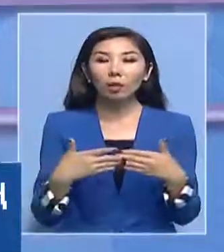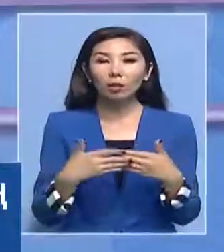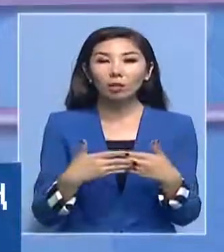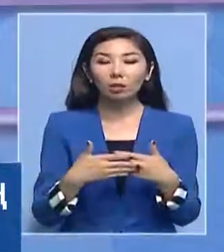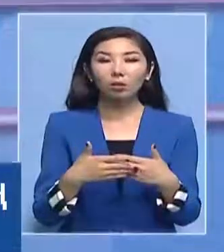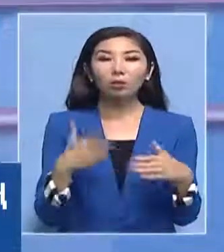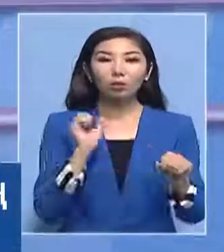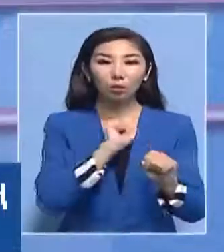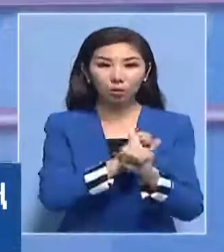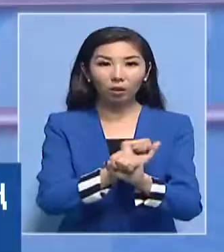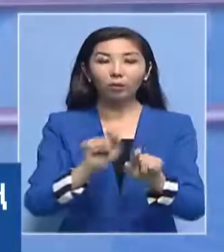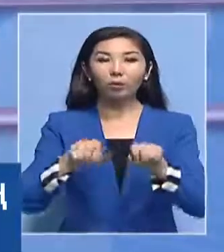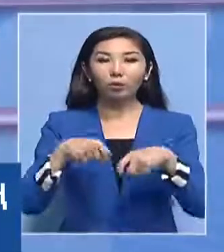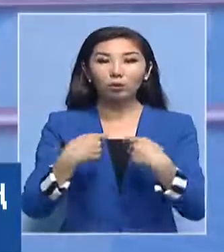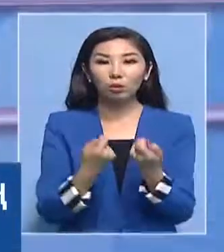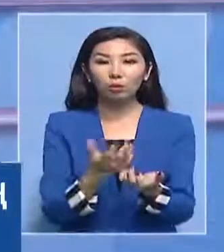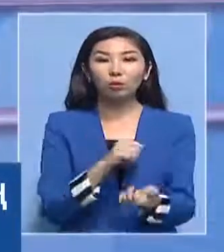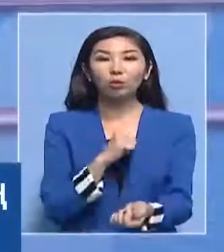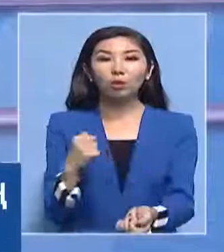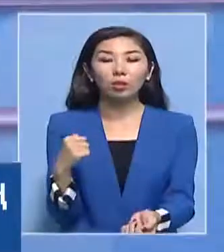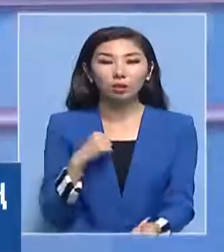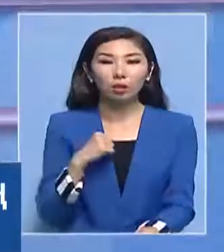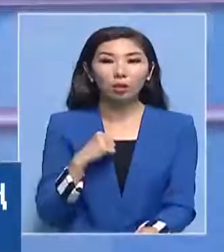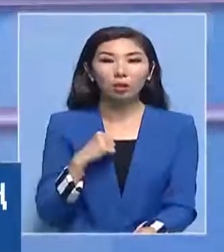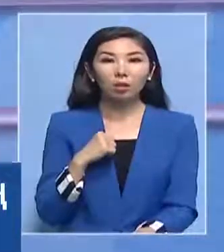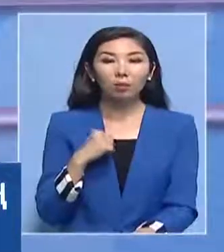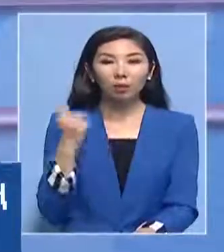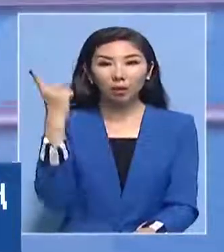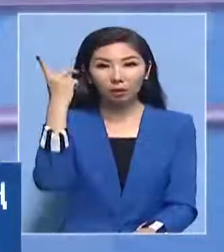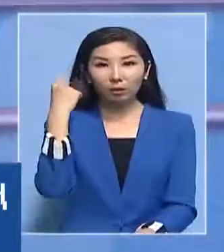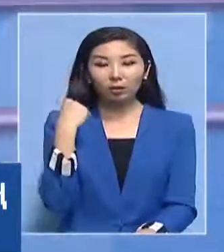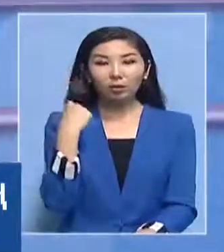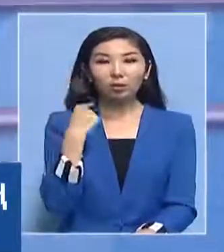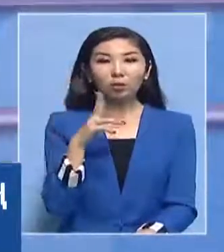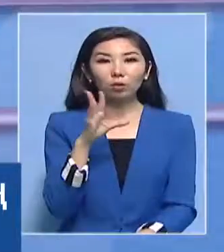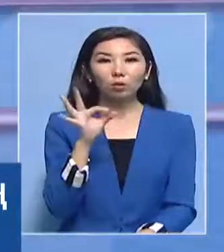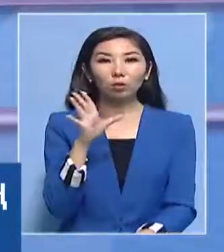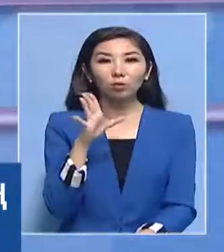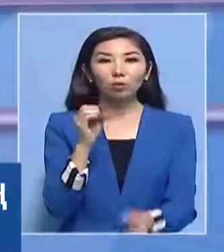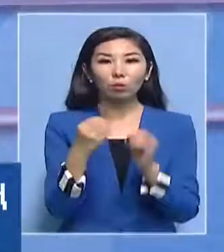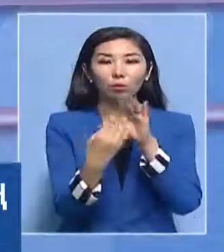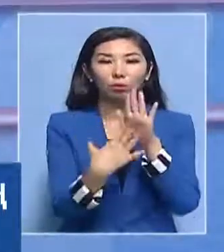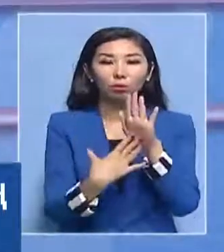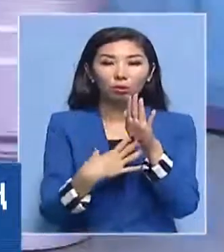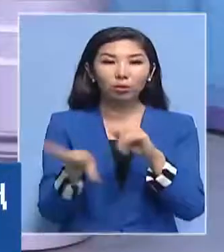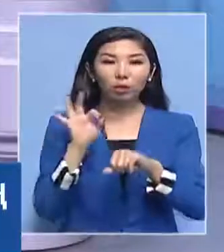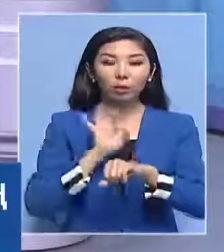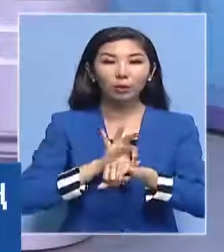біреулері құқықтары бұзылды, біреулері өздерінің құқықтарын білесі келеді, тағы басқа. Мына ковидте көп сұрақтарды